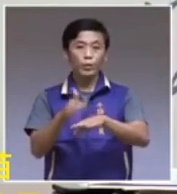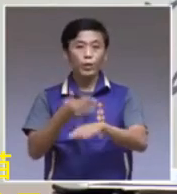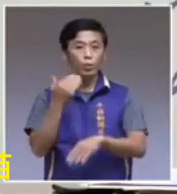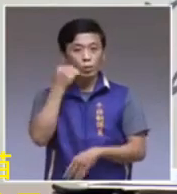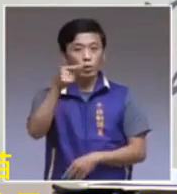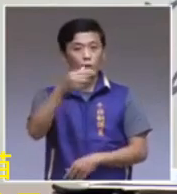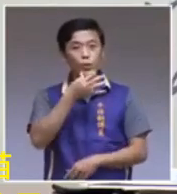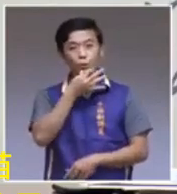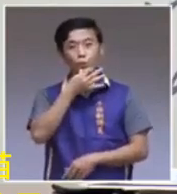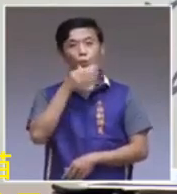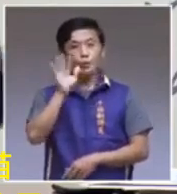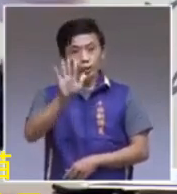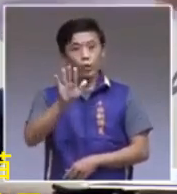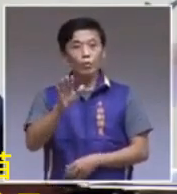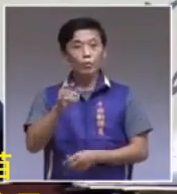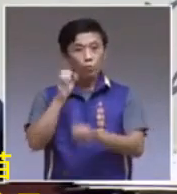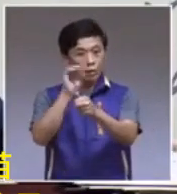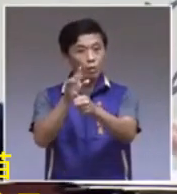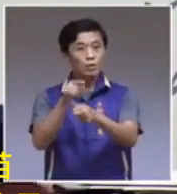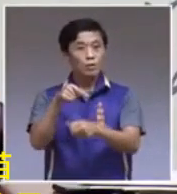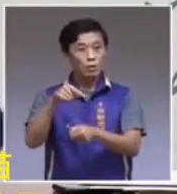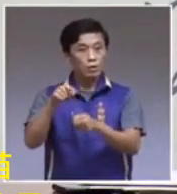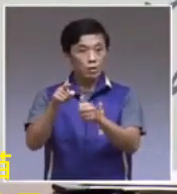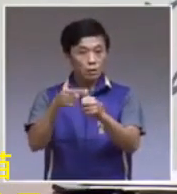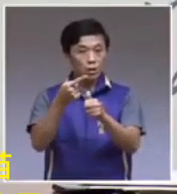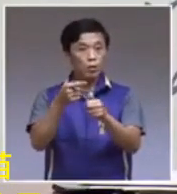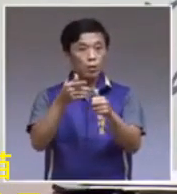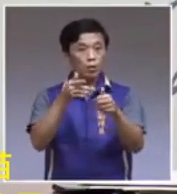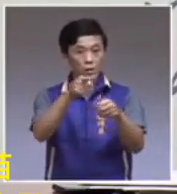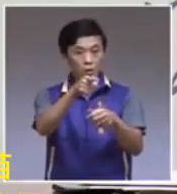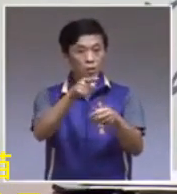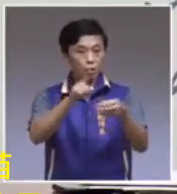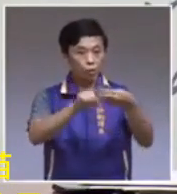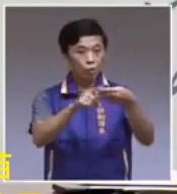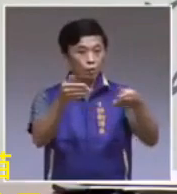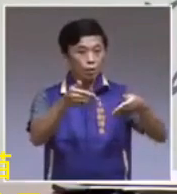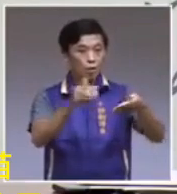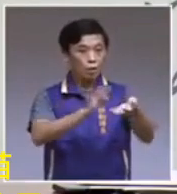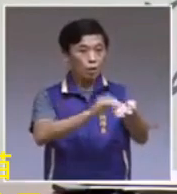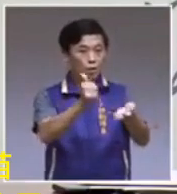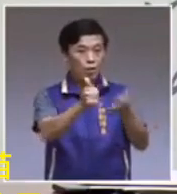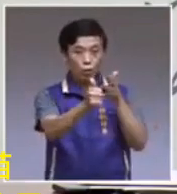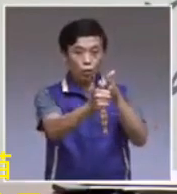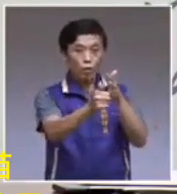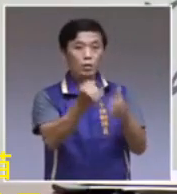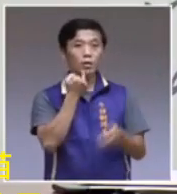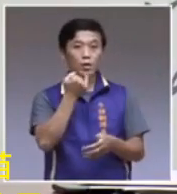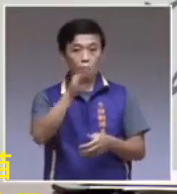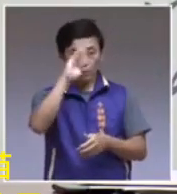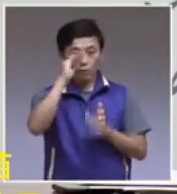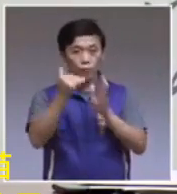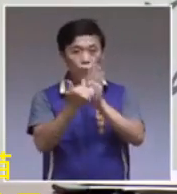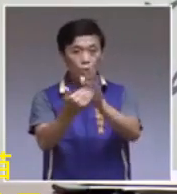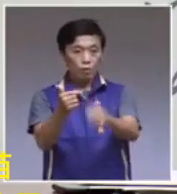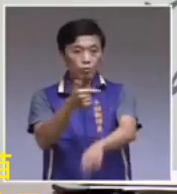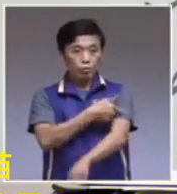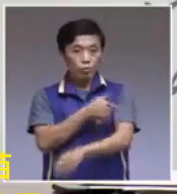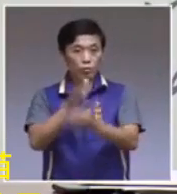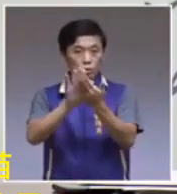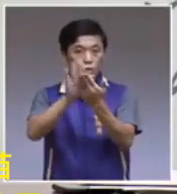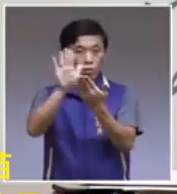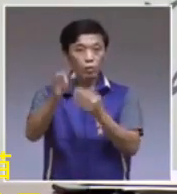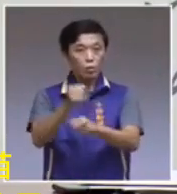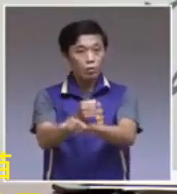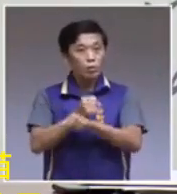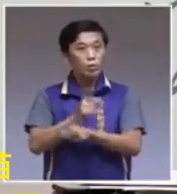建议先询问你的主治医师。那疫苗接种之后要注意什么？那第